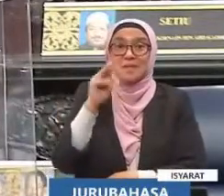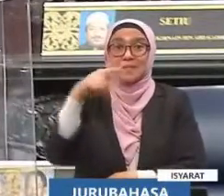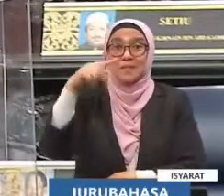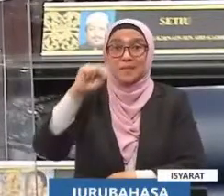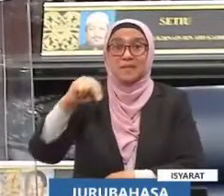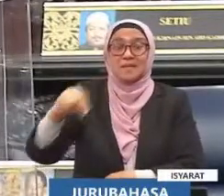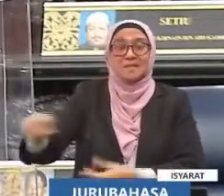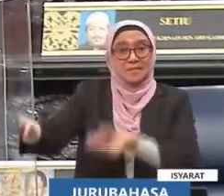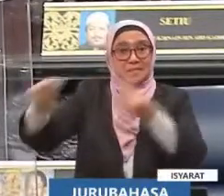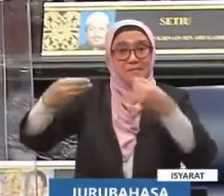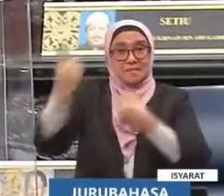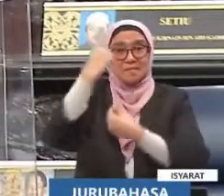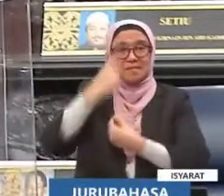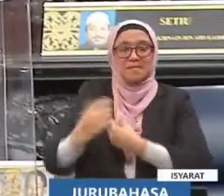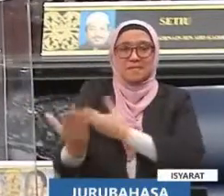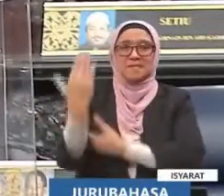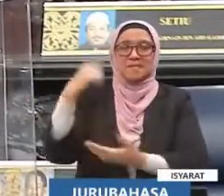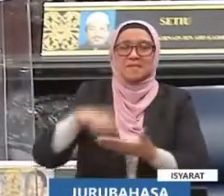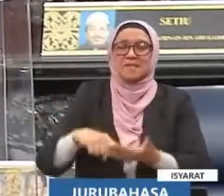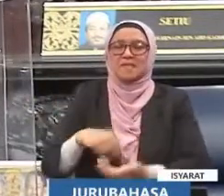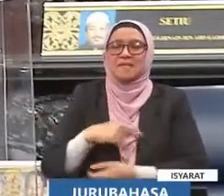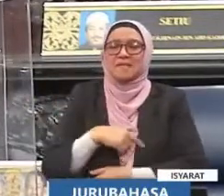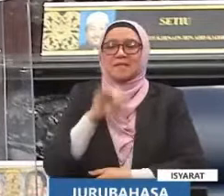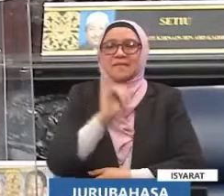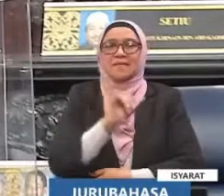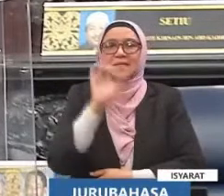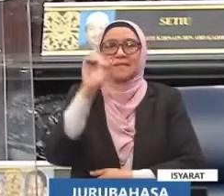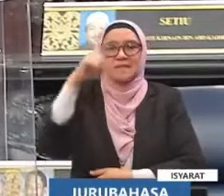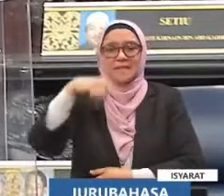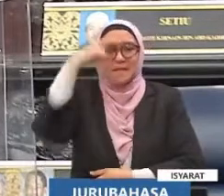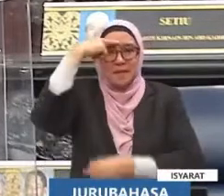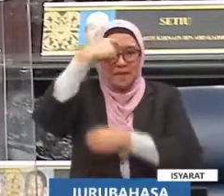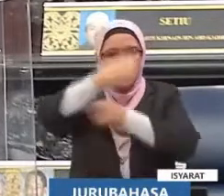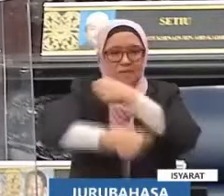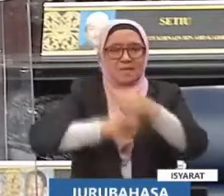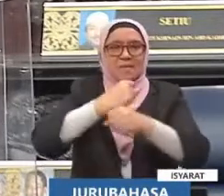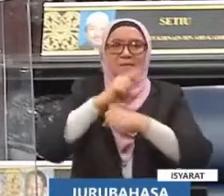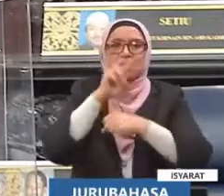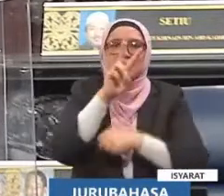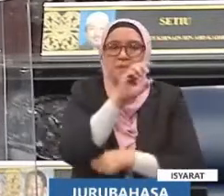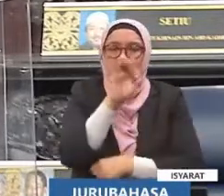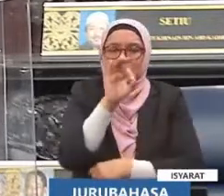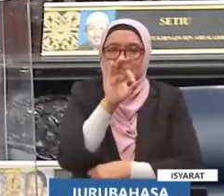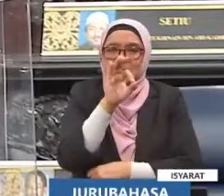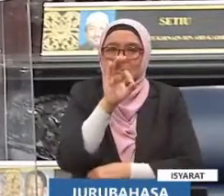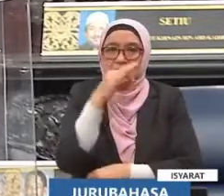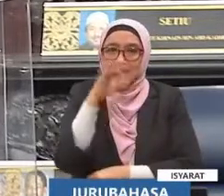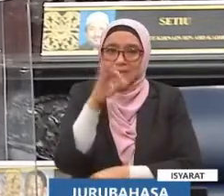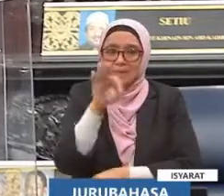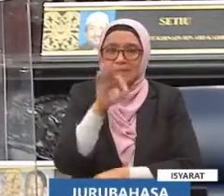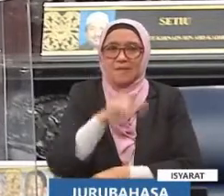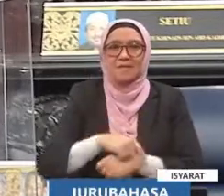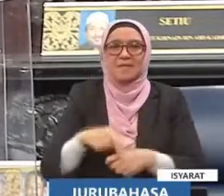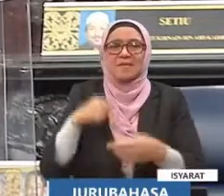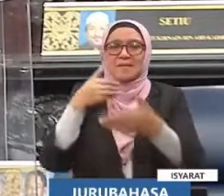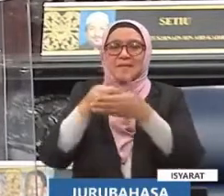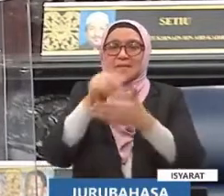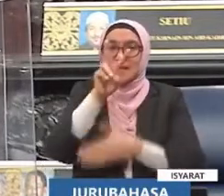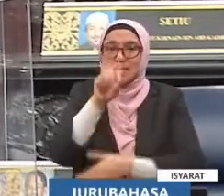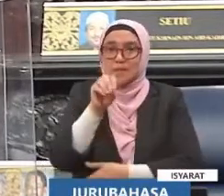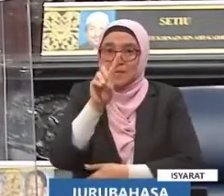mengajukan soalan pada pagi ini Vania Bertuah bagi tahun 2019 sehingga tahun 2021